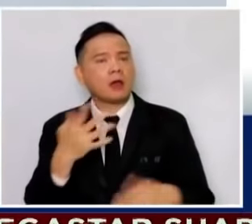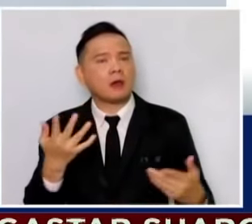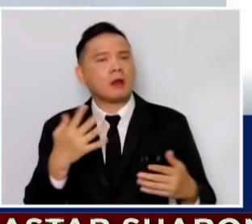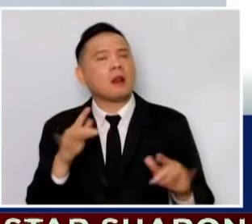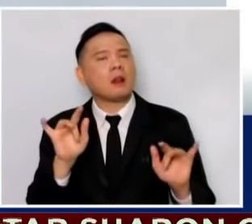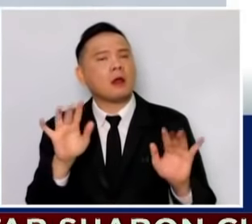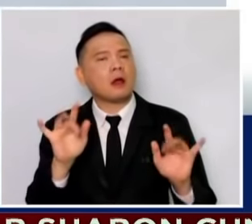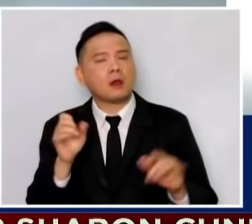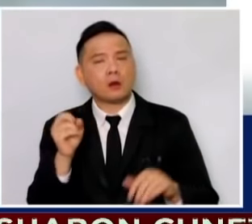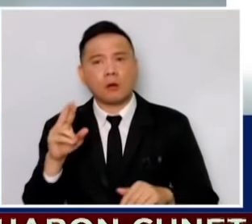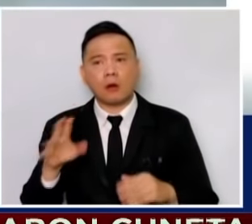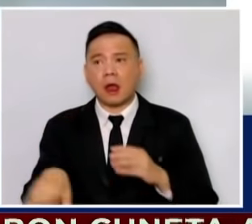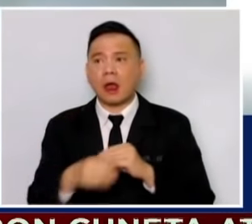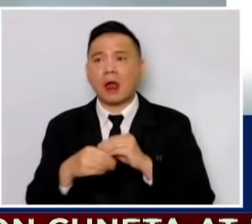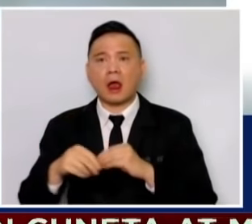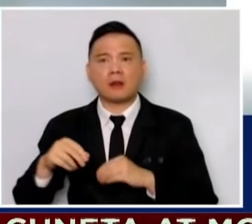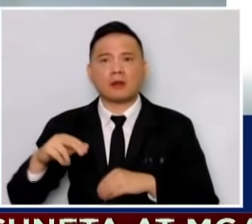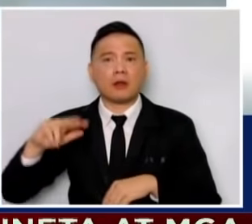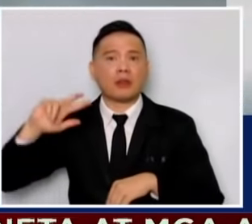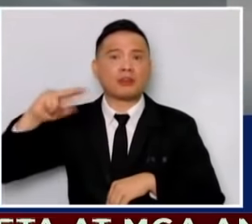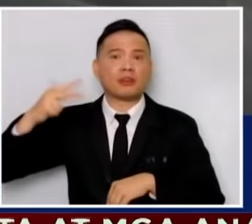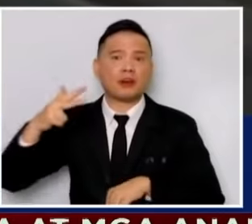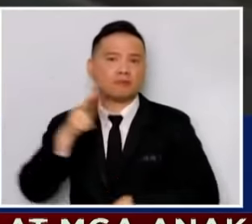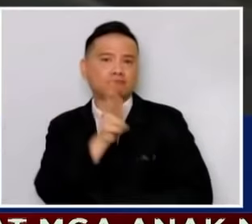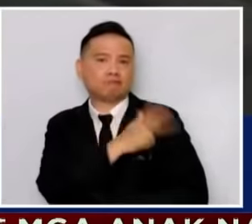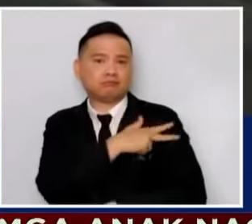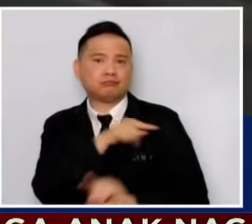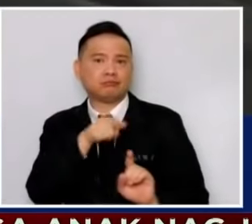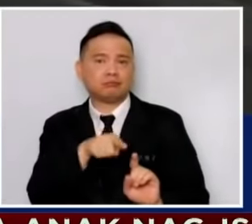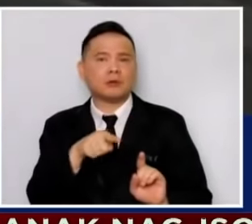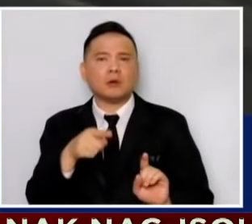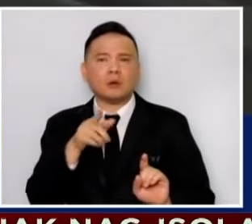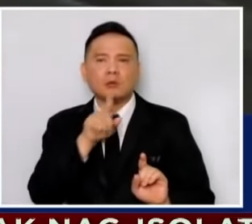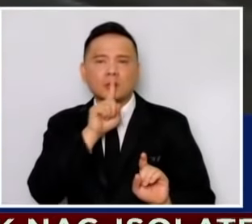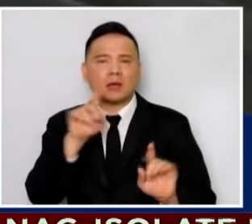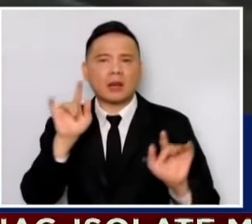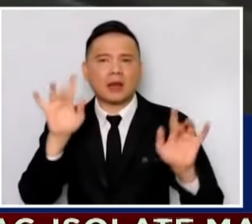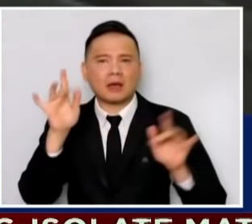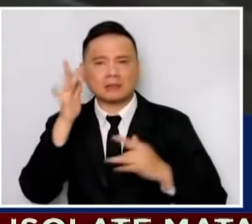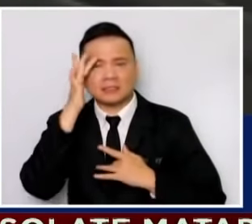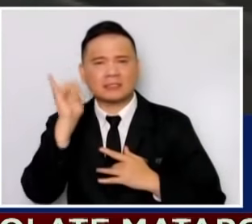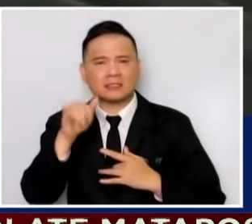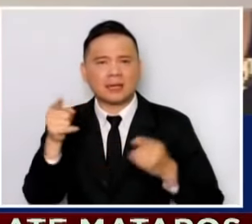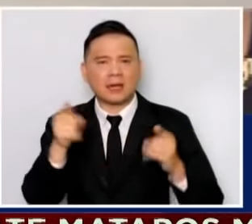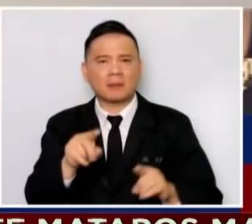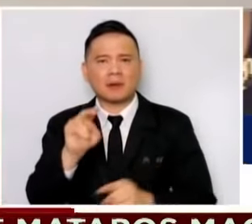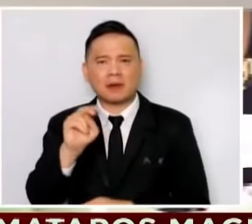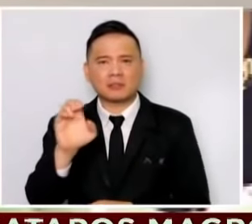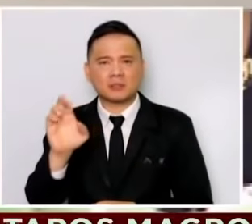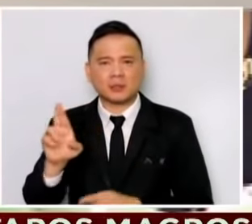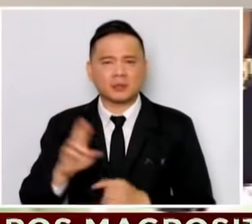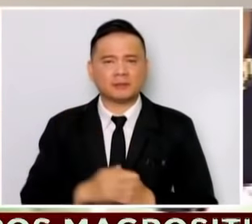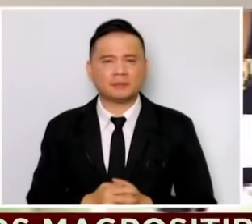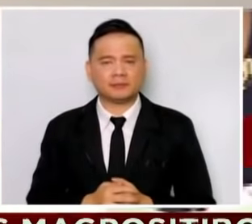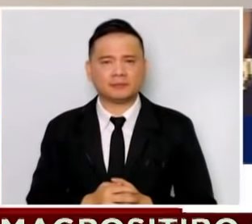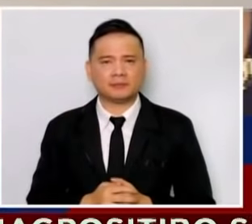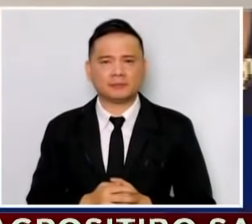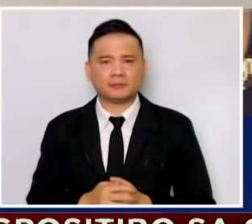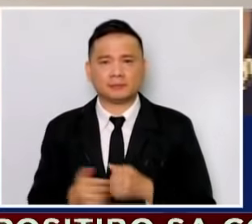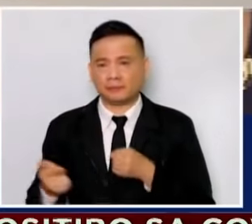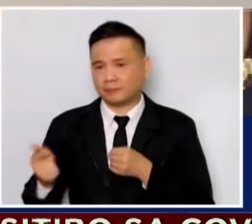ako. So that's what's happening in NCR. Pero ayon naman sa Department of Health, kung pagbabasihan ng dami ng